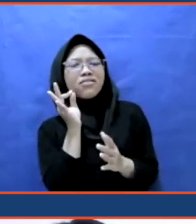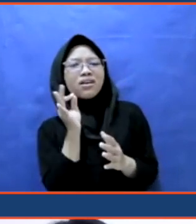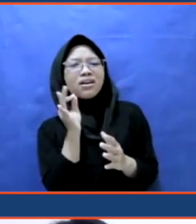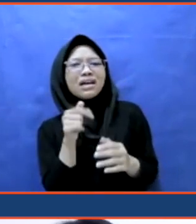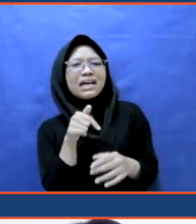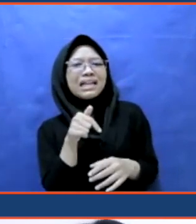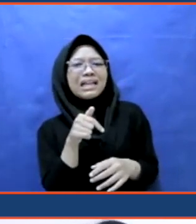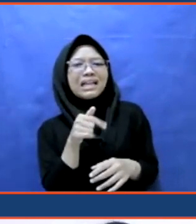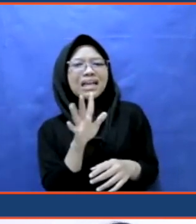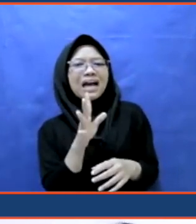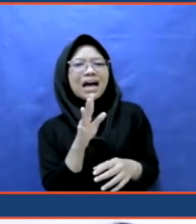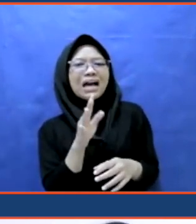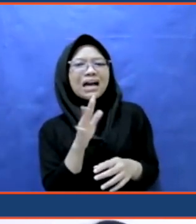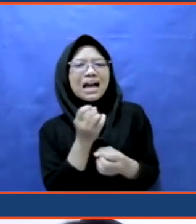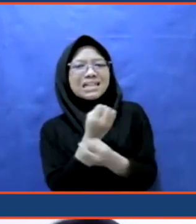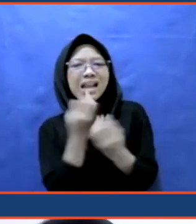Ingatkan ya